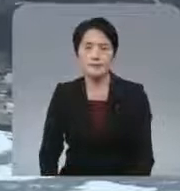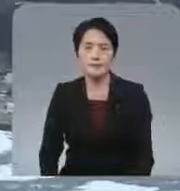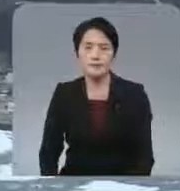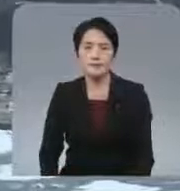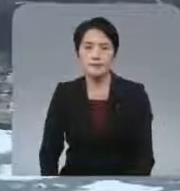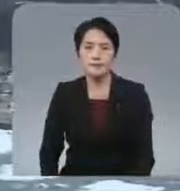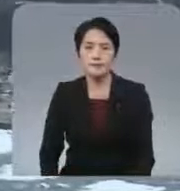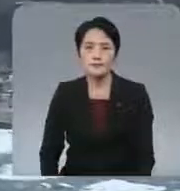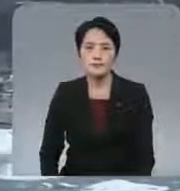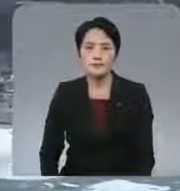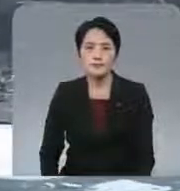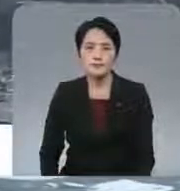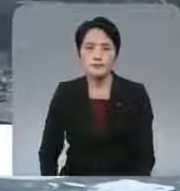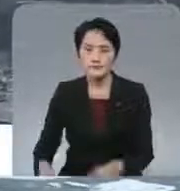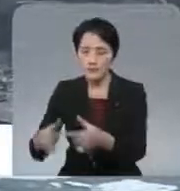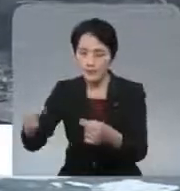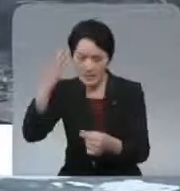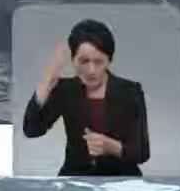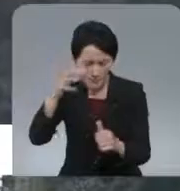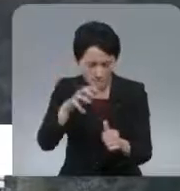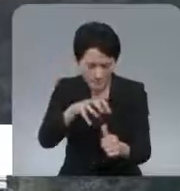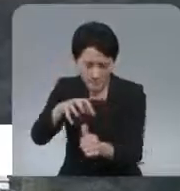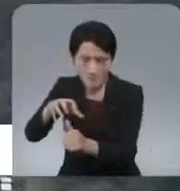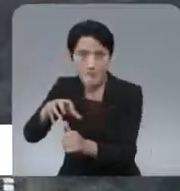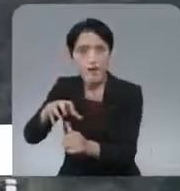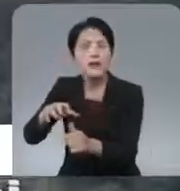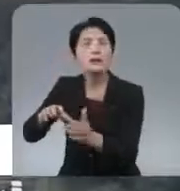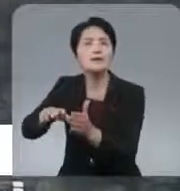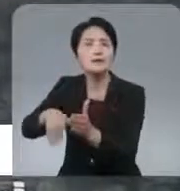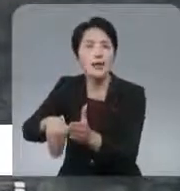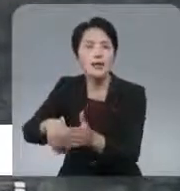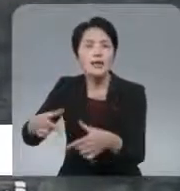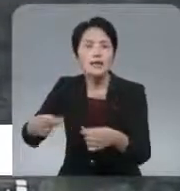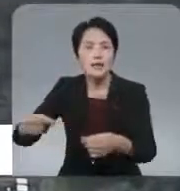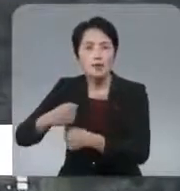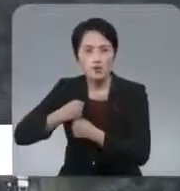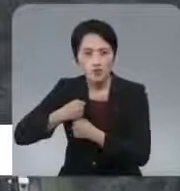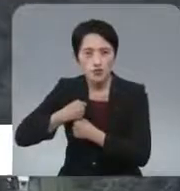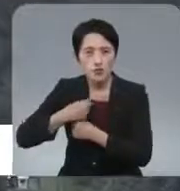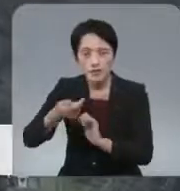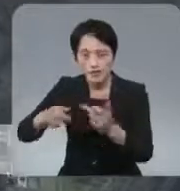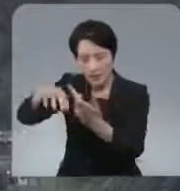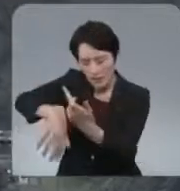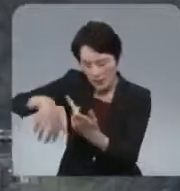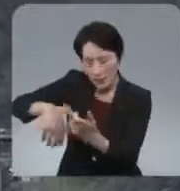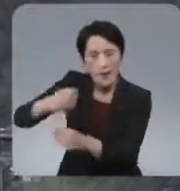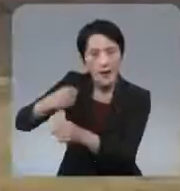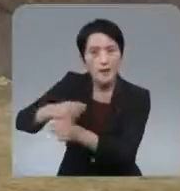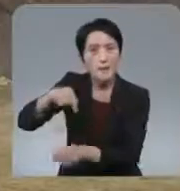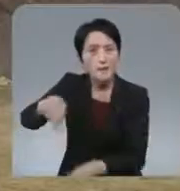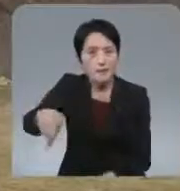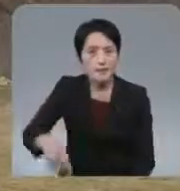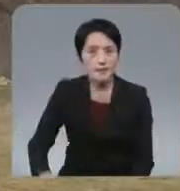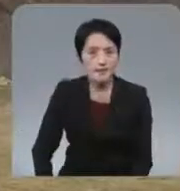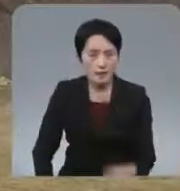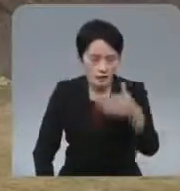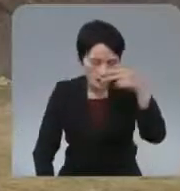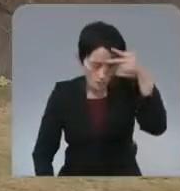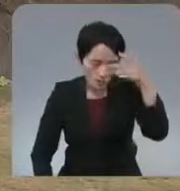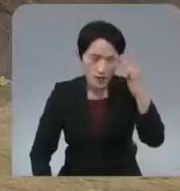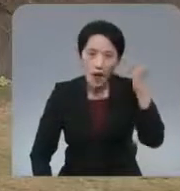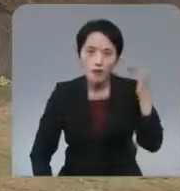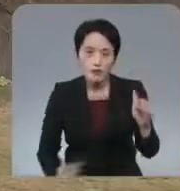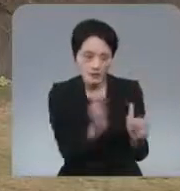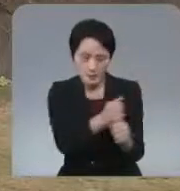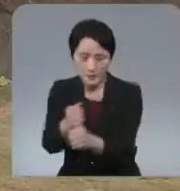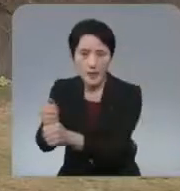Ừ chứ Chủ Nhật Bản được cho là sao không đề cử mỏ Sado đảo xa đô tunis Qatar trở thành di sản văn hóa thế giới